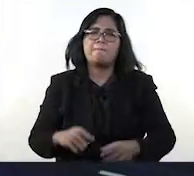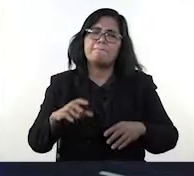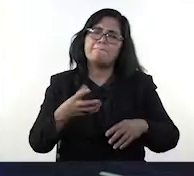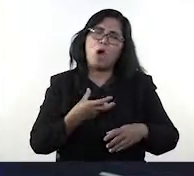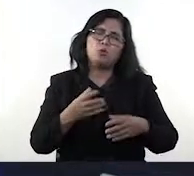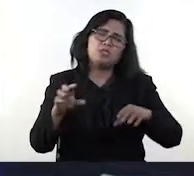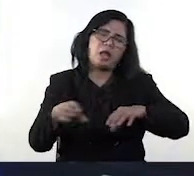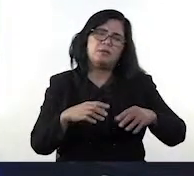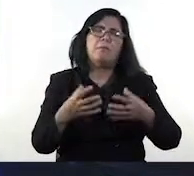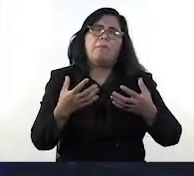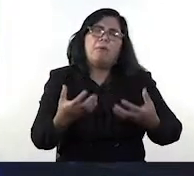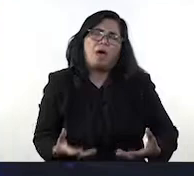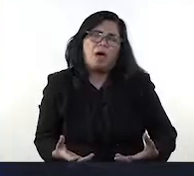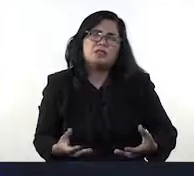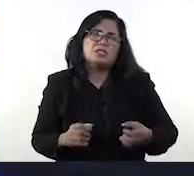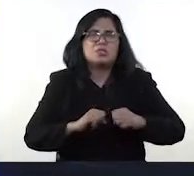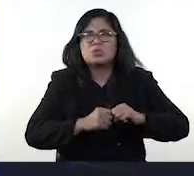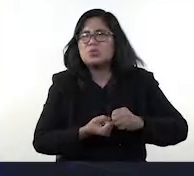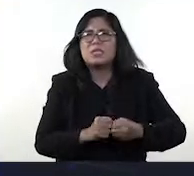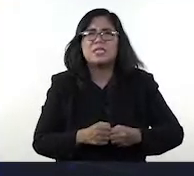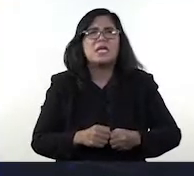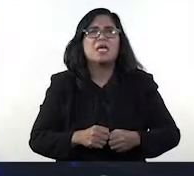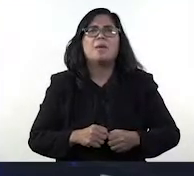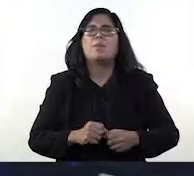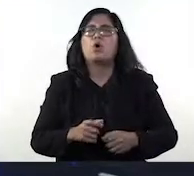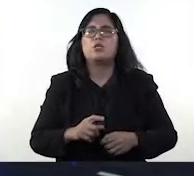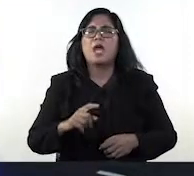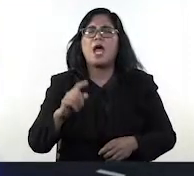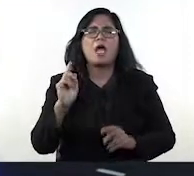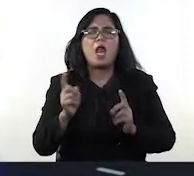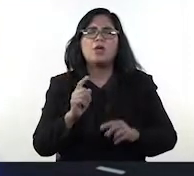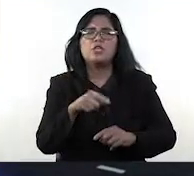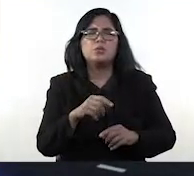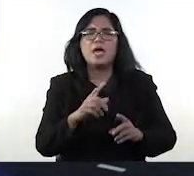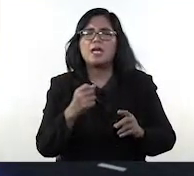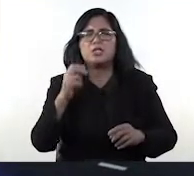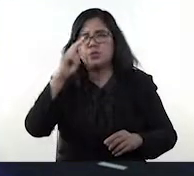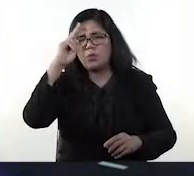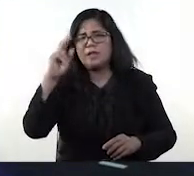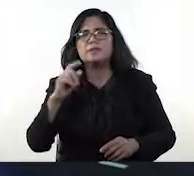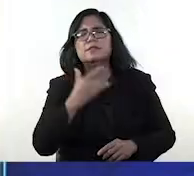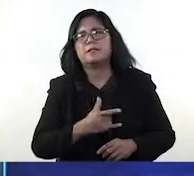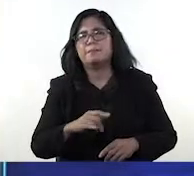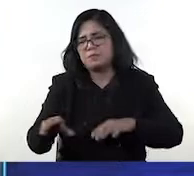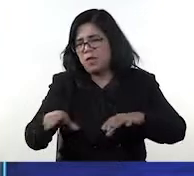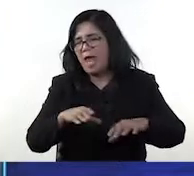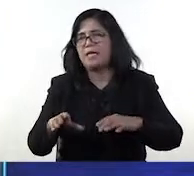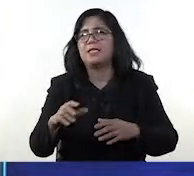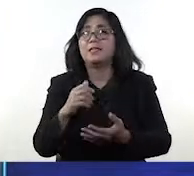my god jalannya bracket mau jalannya sukar kek pokoknya selama ini dari Tuhan itu yang kita jalankan